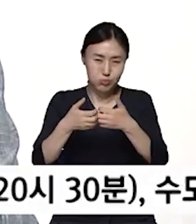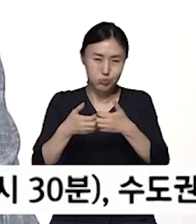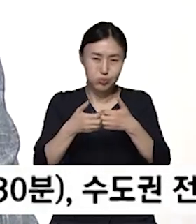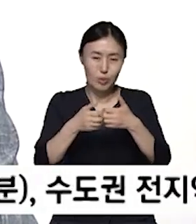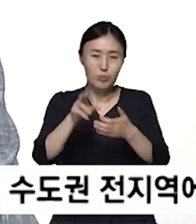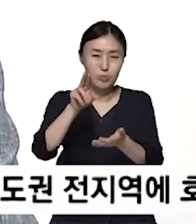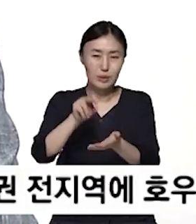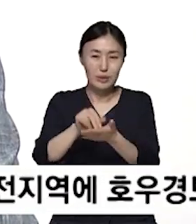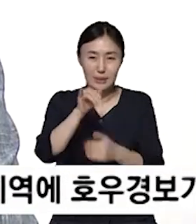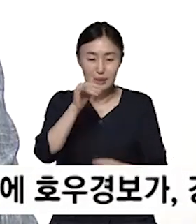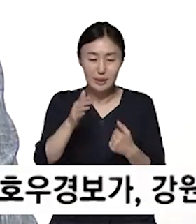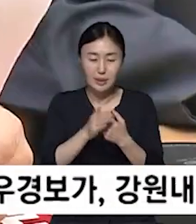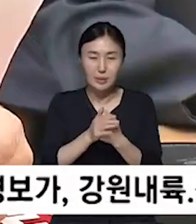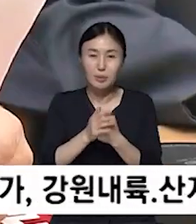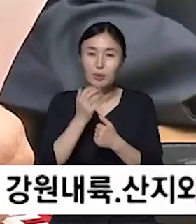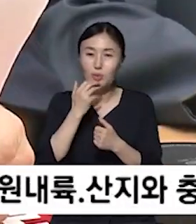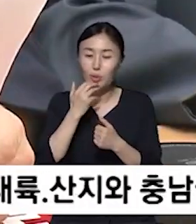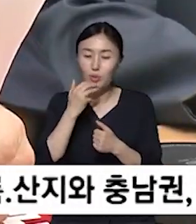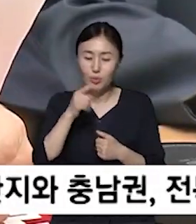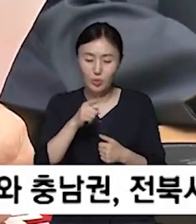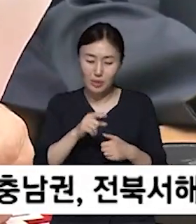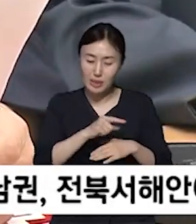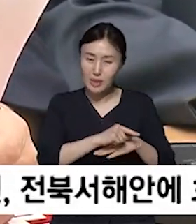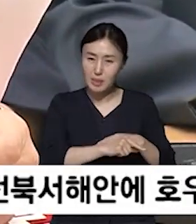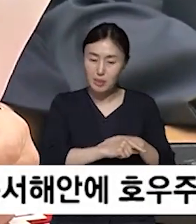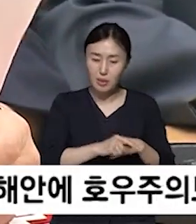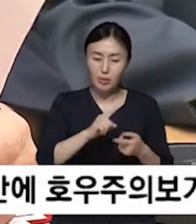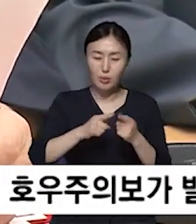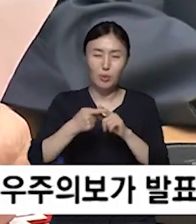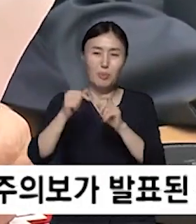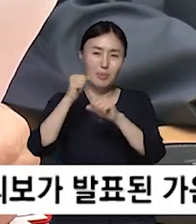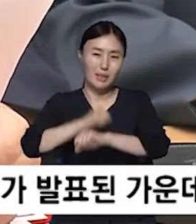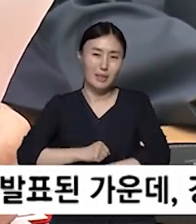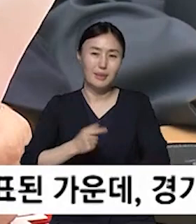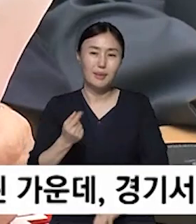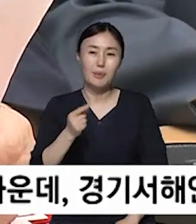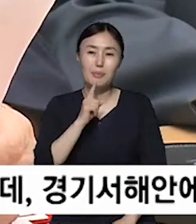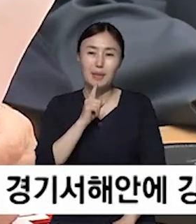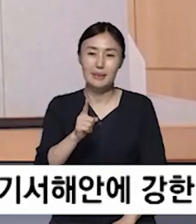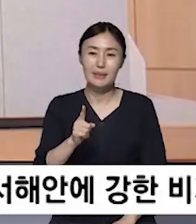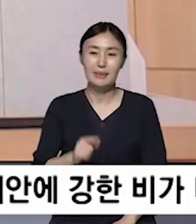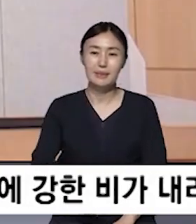맞아 수도권과 지방은 공멸을 맞이할 것이라고 강조했습니다.